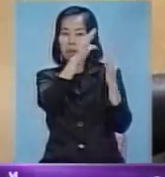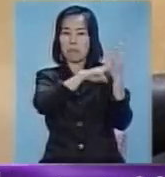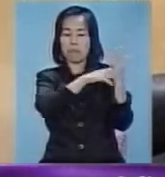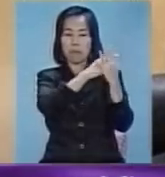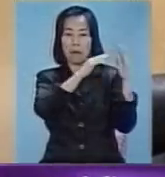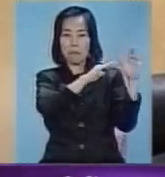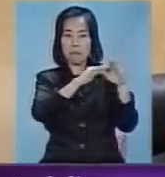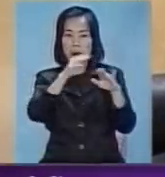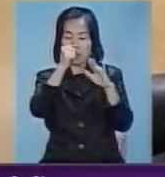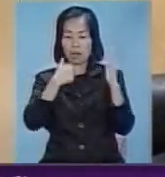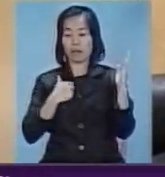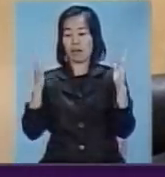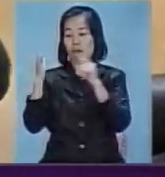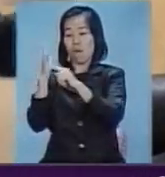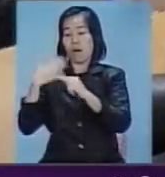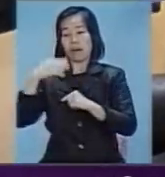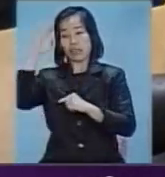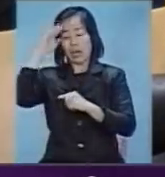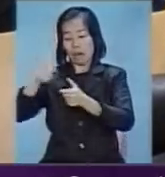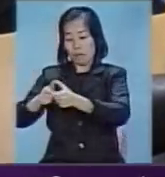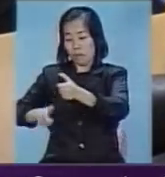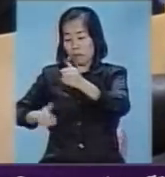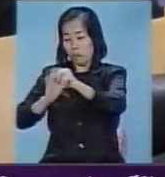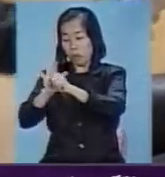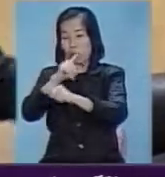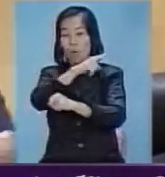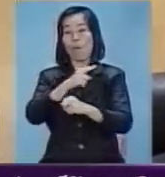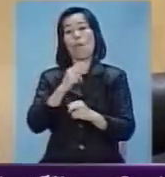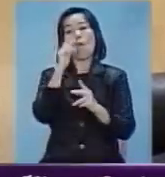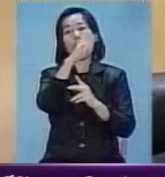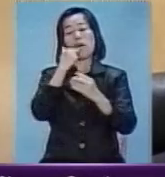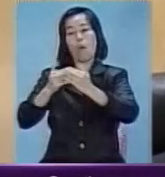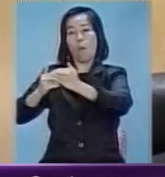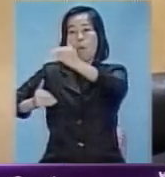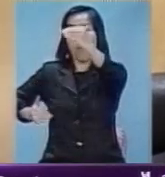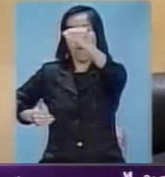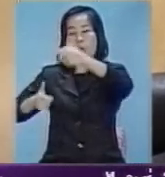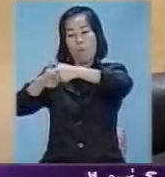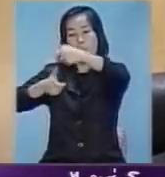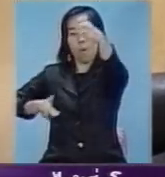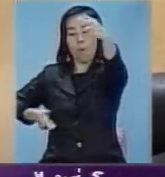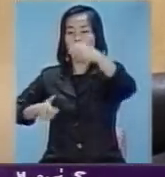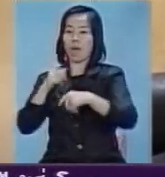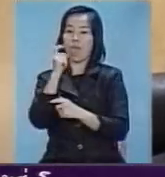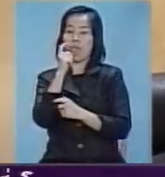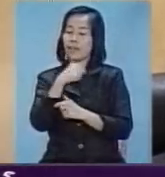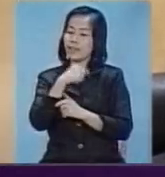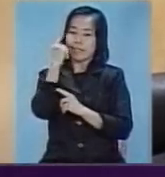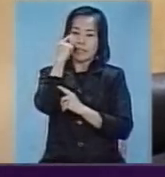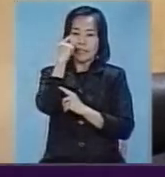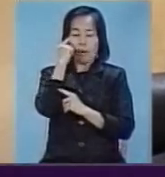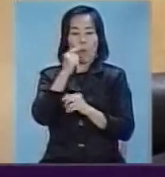็ กระบองอขเราชแค่นี้ครัของท่านเล่นยาวมาเป็ว่าครั ส่วนไม่ได้เข้าไม่ถึงฉันอย